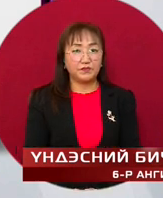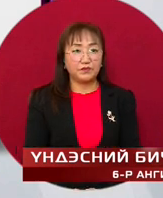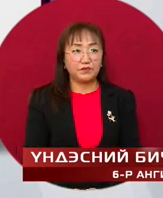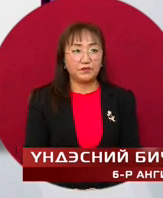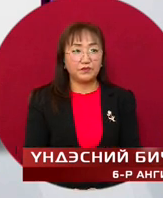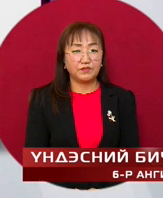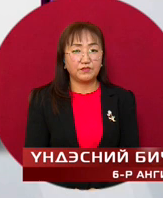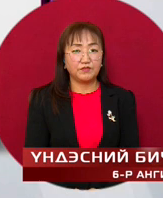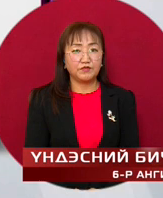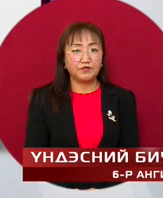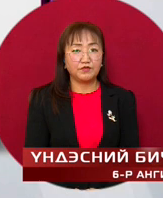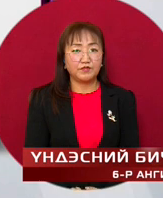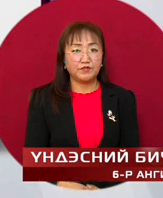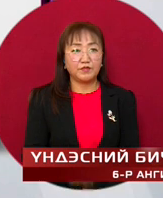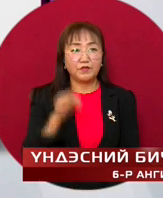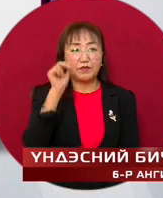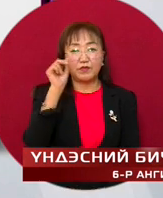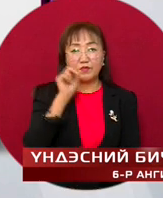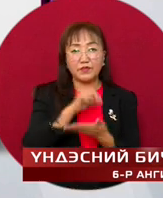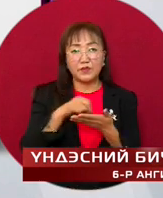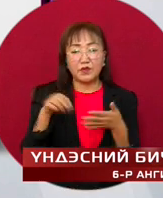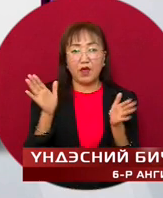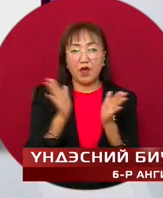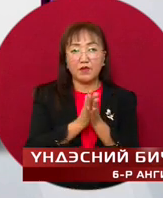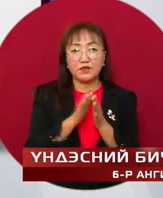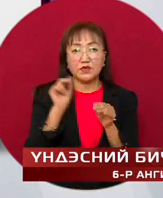За, бичснээ хамтдаа шалгая.